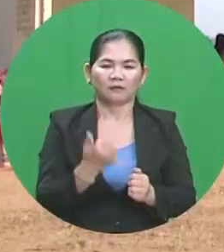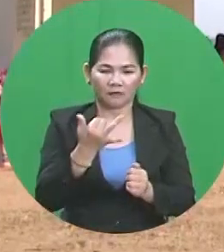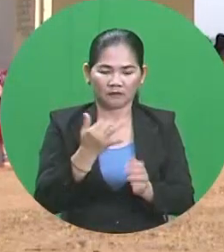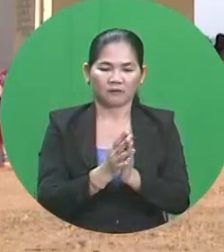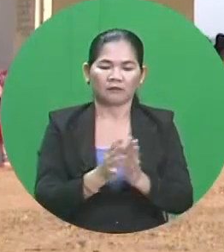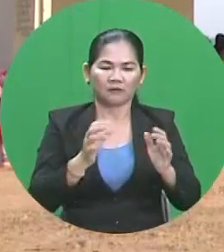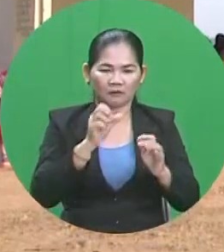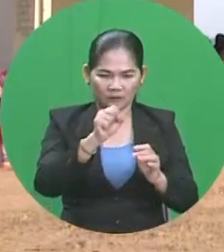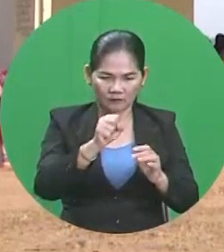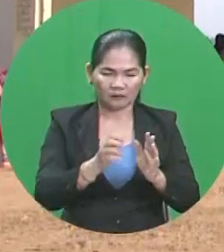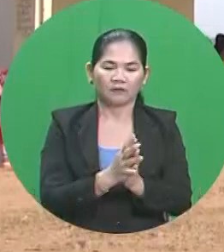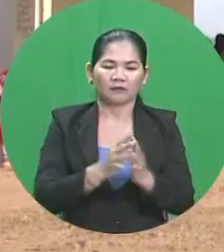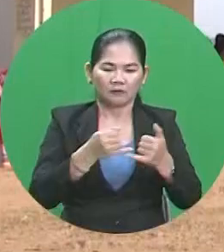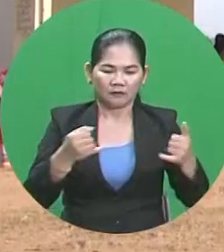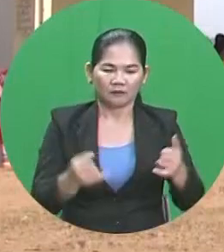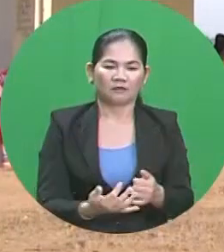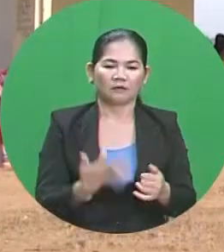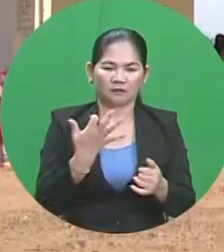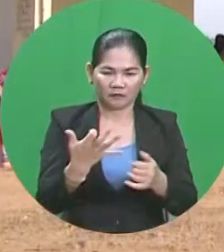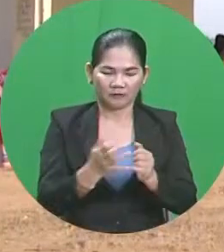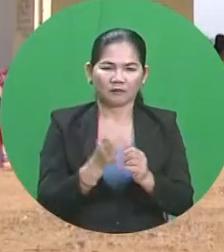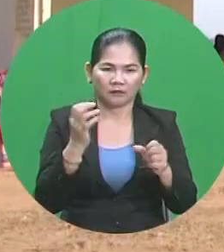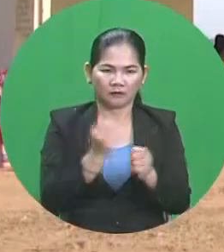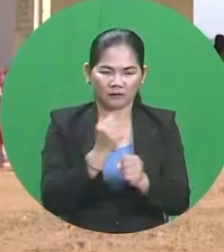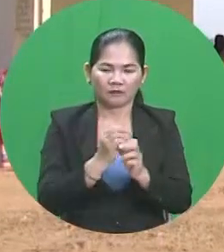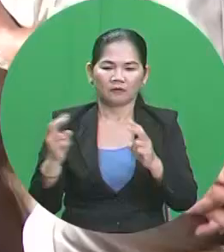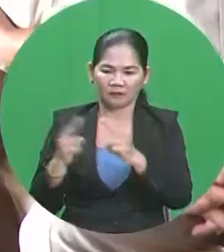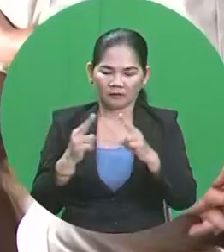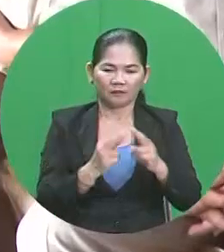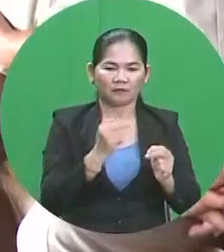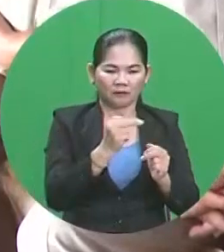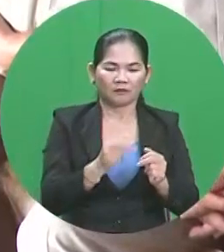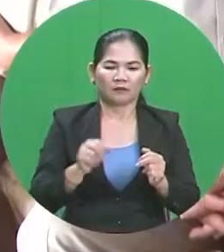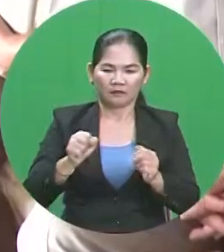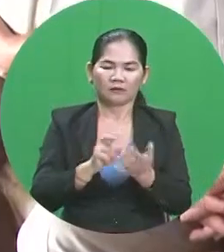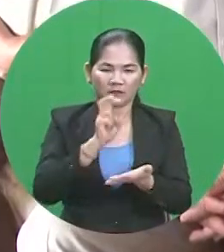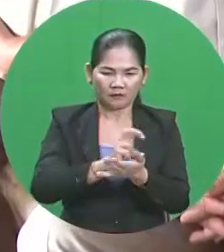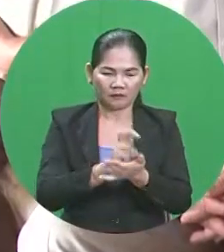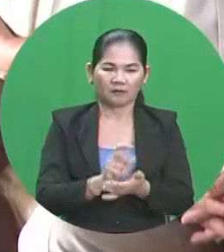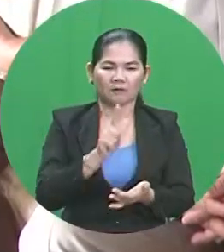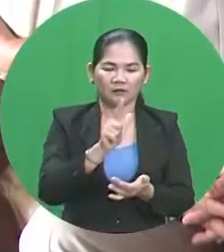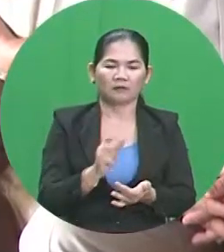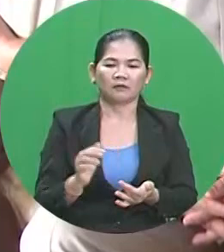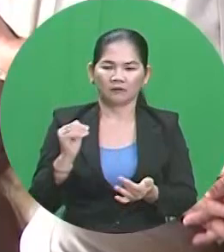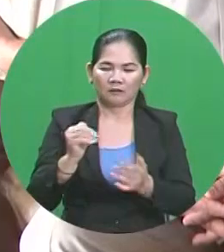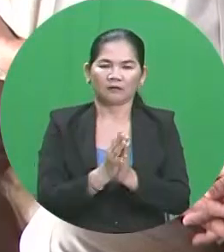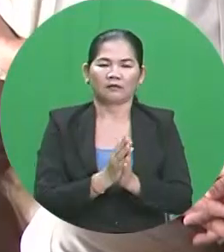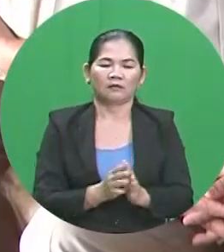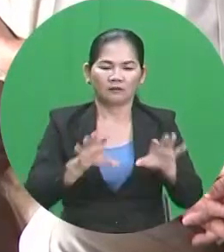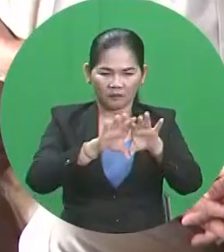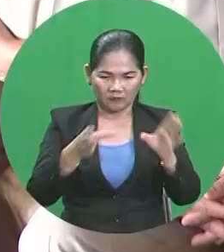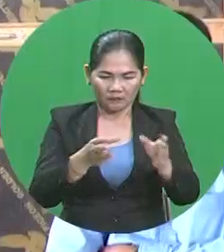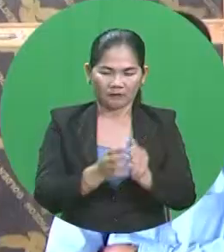តភ្ជាប់ទៅផ្លូវជាតិលេខ8នៅក្នុងឃុំតងត្រឡាចអង្គការអែលសរុំស្ថាបនិកក្រុមហ៊ុ